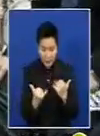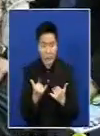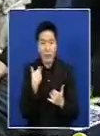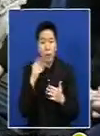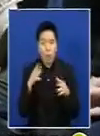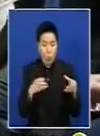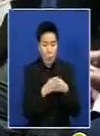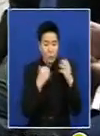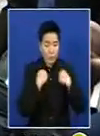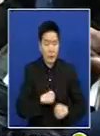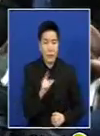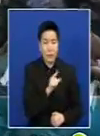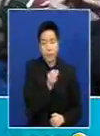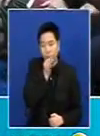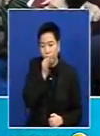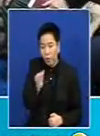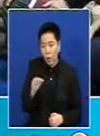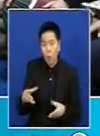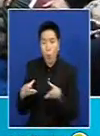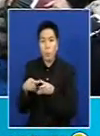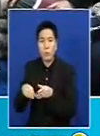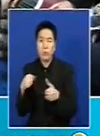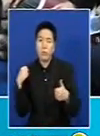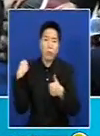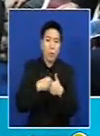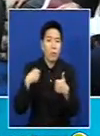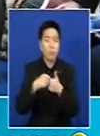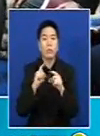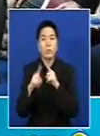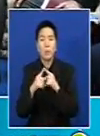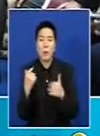ของกลุ่มคนเสื้อเหลืองเขาก็ไปฟ้องร้องว่าถูกกลุ่มของคุณหวันชัยทำร้ายร่างก